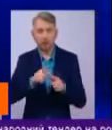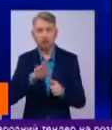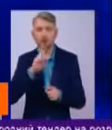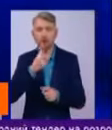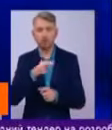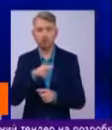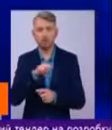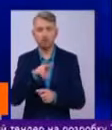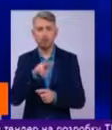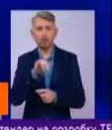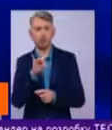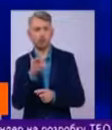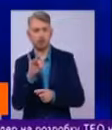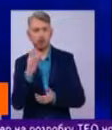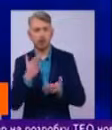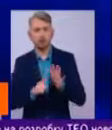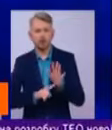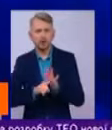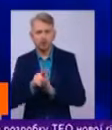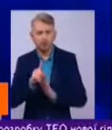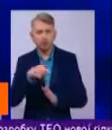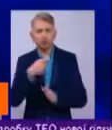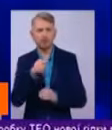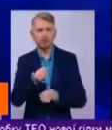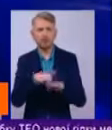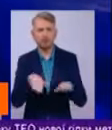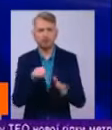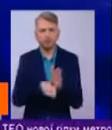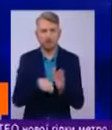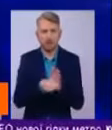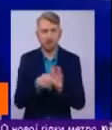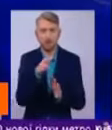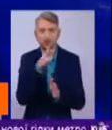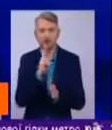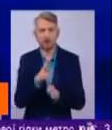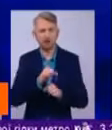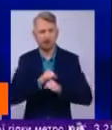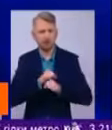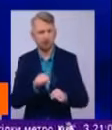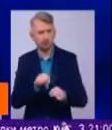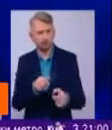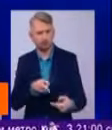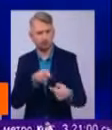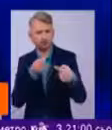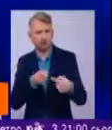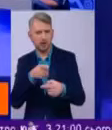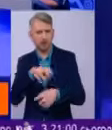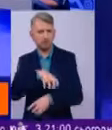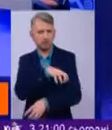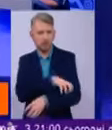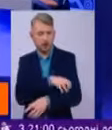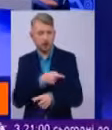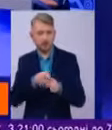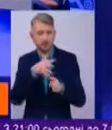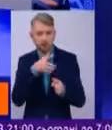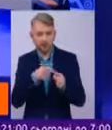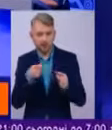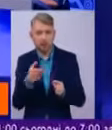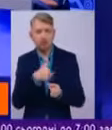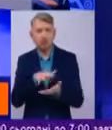І якщо ми їх почнемо з рефрену, що він дітовбивця, у той час, як він героїчно опирався більшовицьким військам в цей час, то